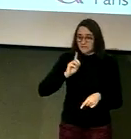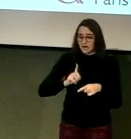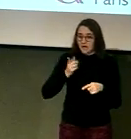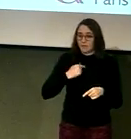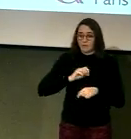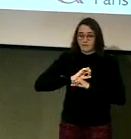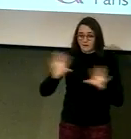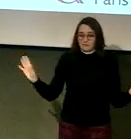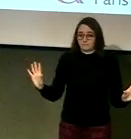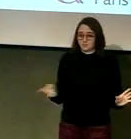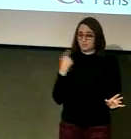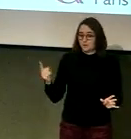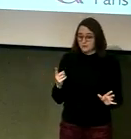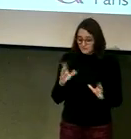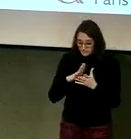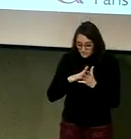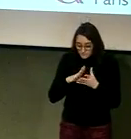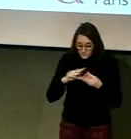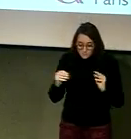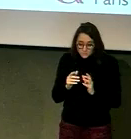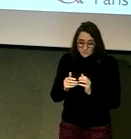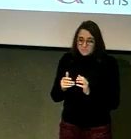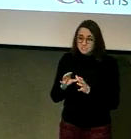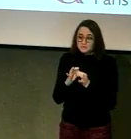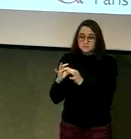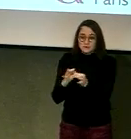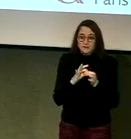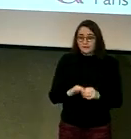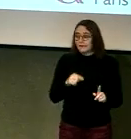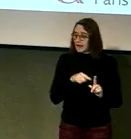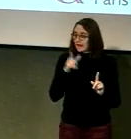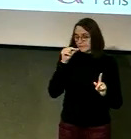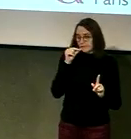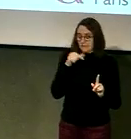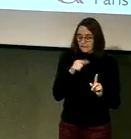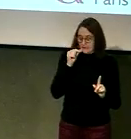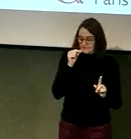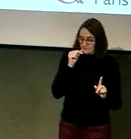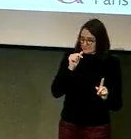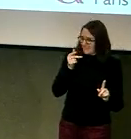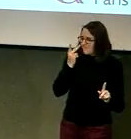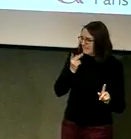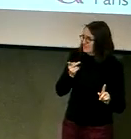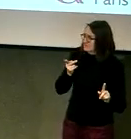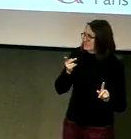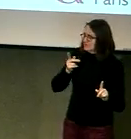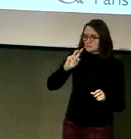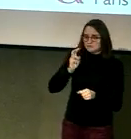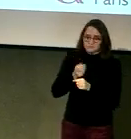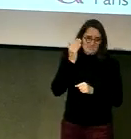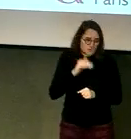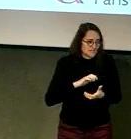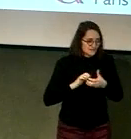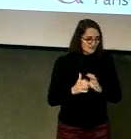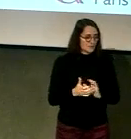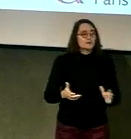forme de solidarité, mais je veux dire que l'effort, pourquoi elle porterait toujours sur la femme et sur la femme enceinte, c'est un peu compliqué. Je sais que c'est un peu compliqué